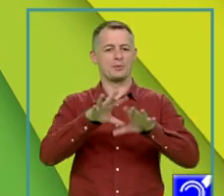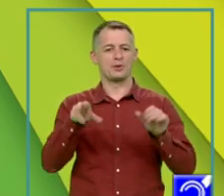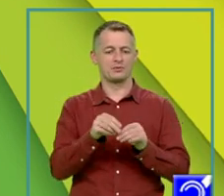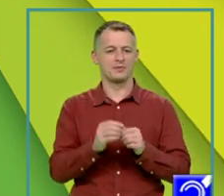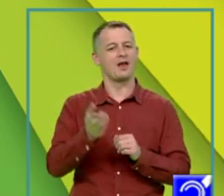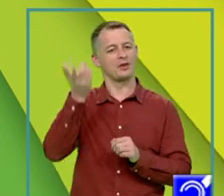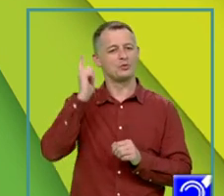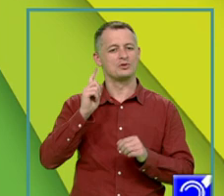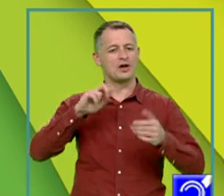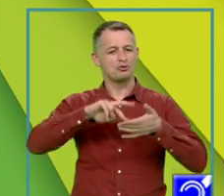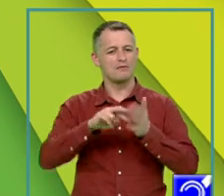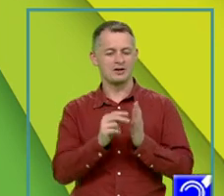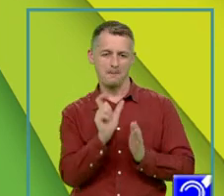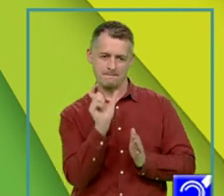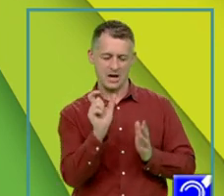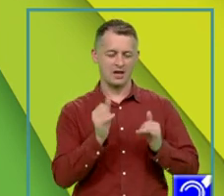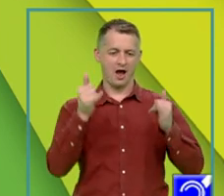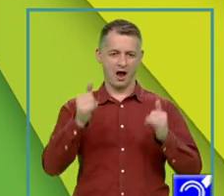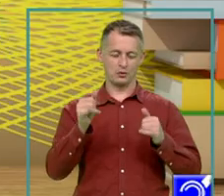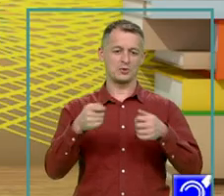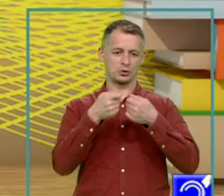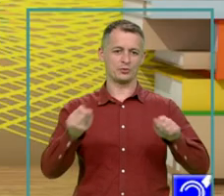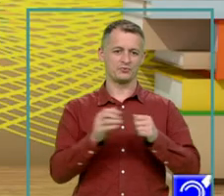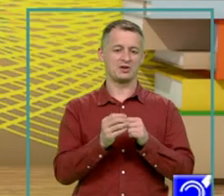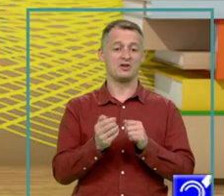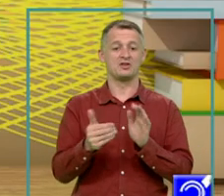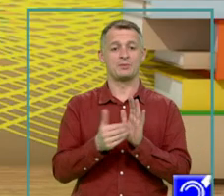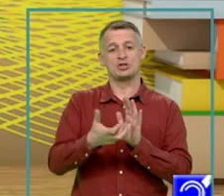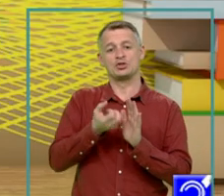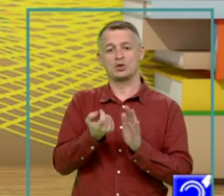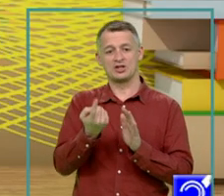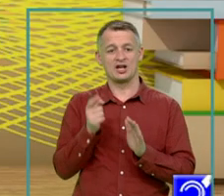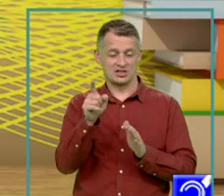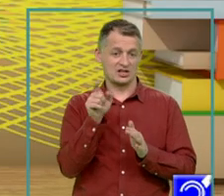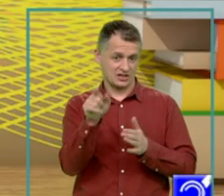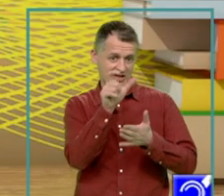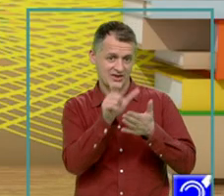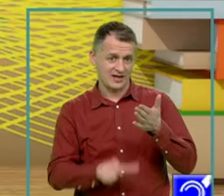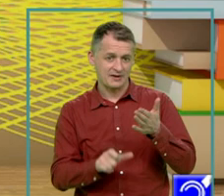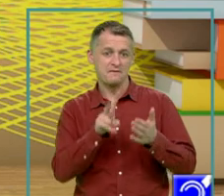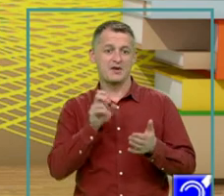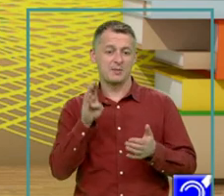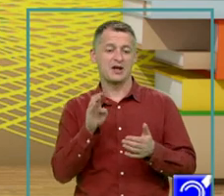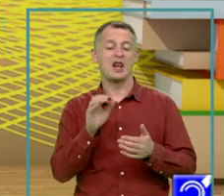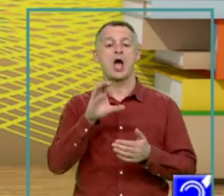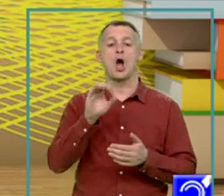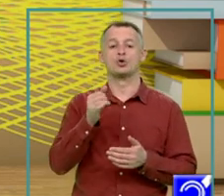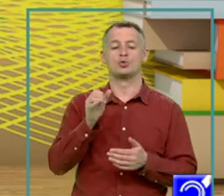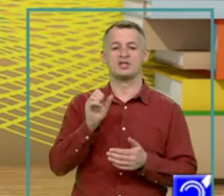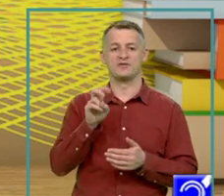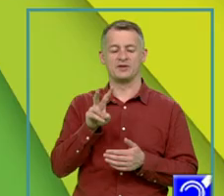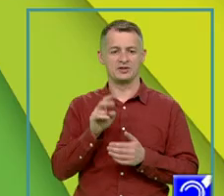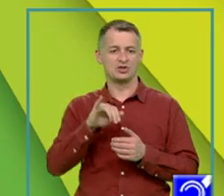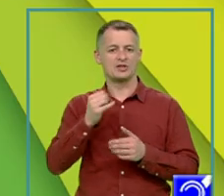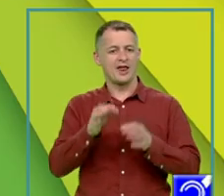rezolvat atunci trebuia să scoatem din acest mic text scrise cu albastru verbele la conjunctiv și să le analizăm cu